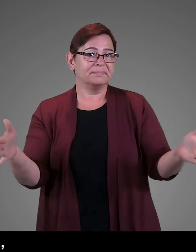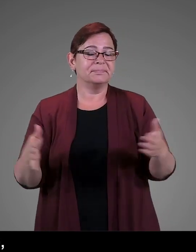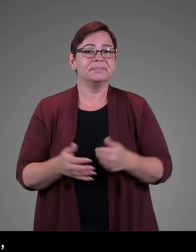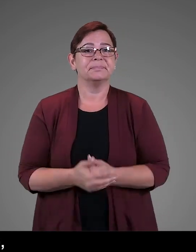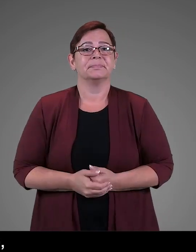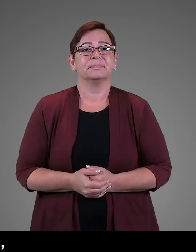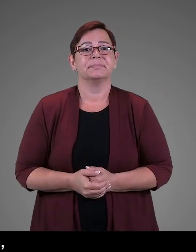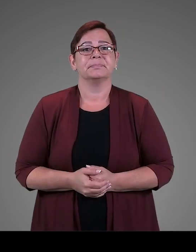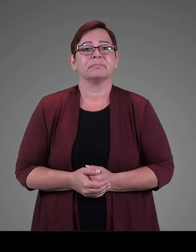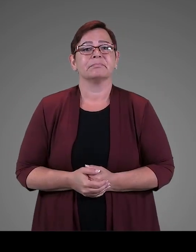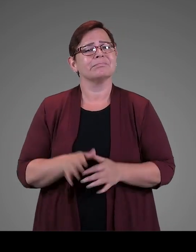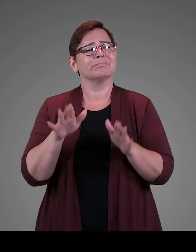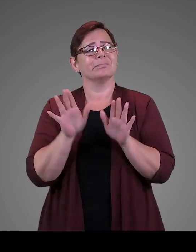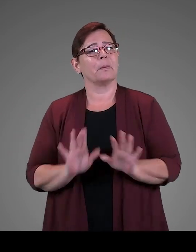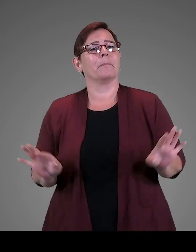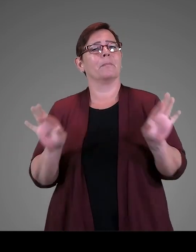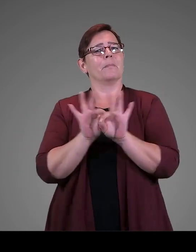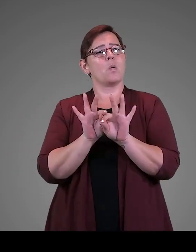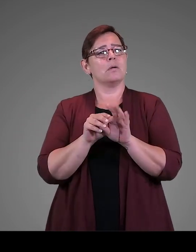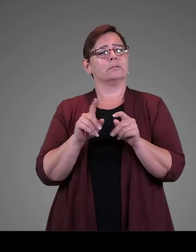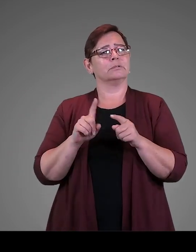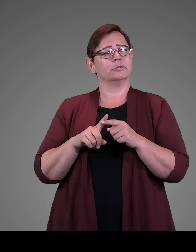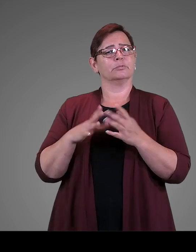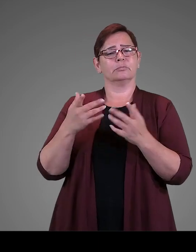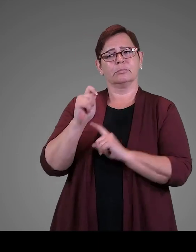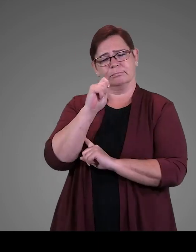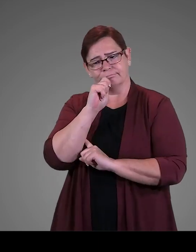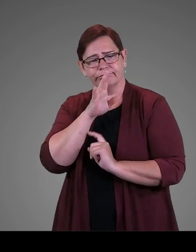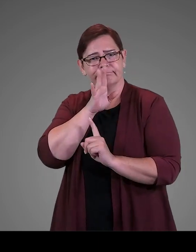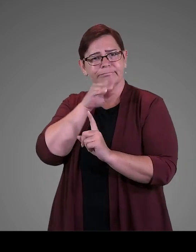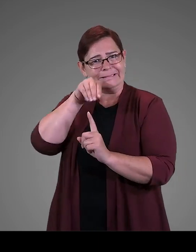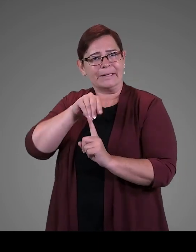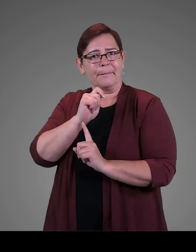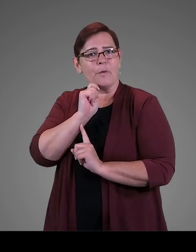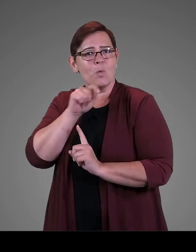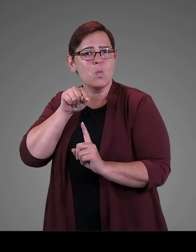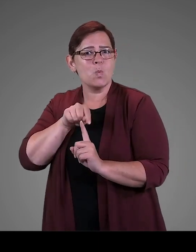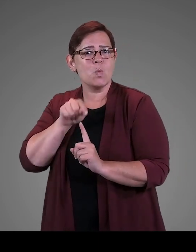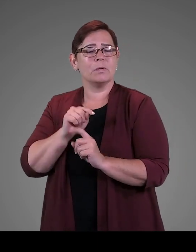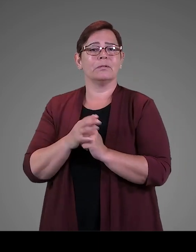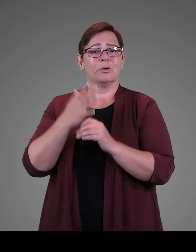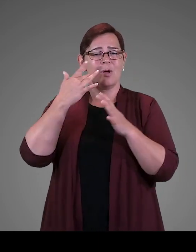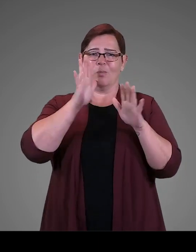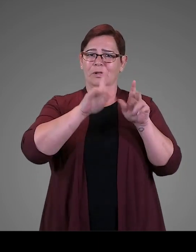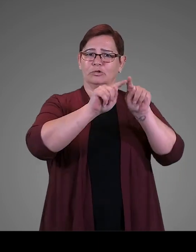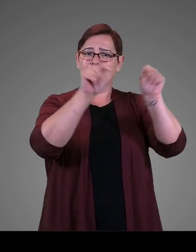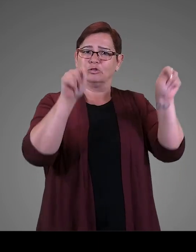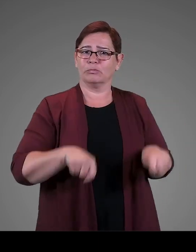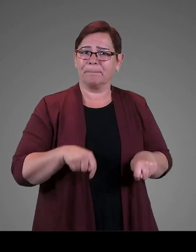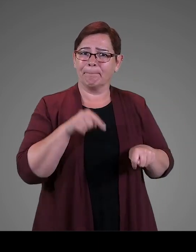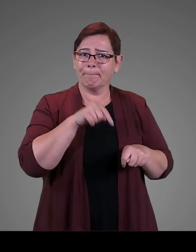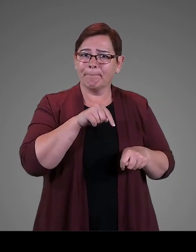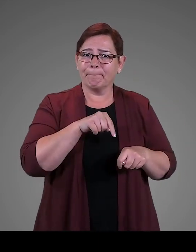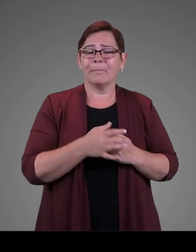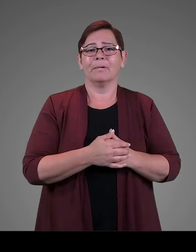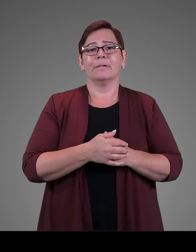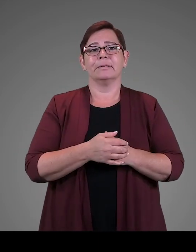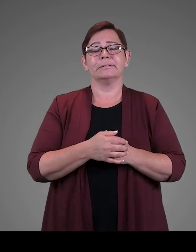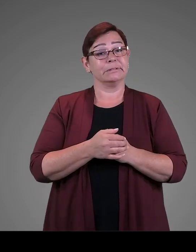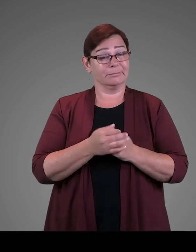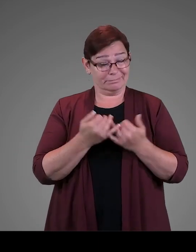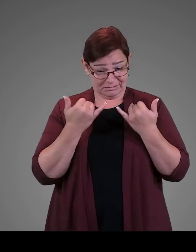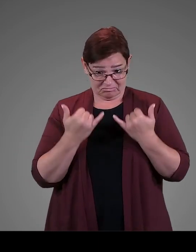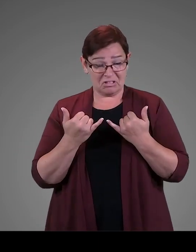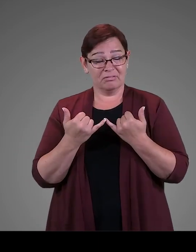qui va passer dans la salle. Puis c'est important de parler dans le micro, parce qu'on va faire une transcription de l'événement. Euh,